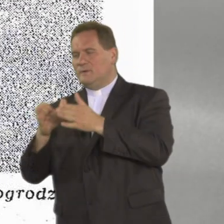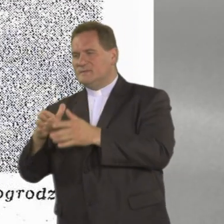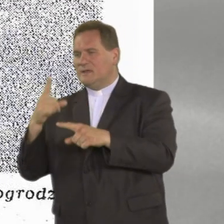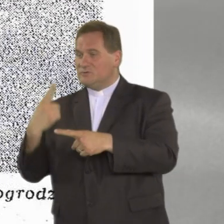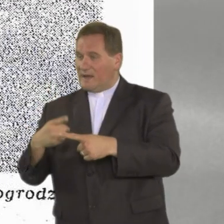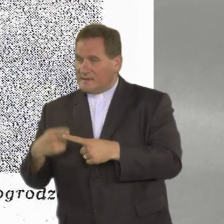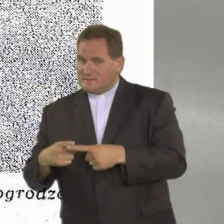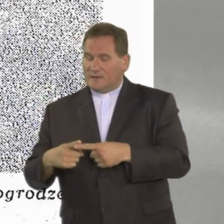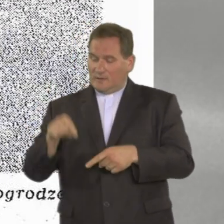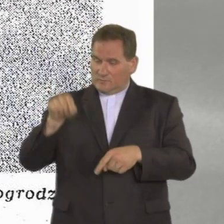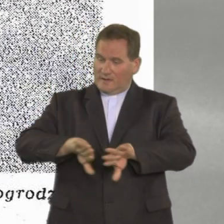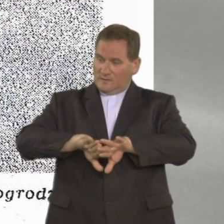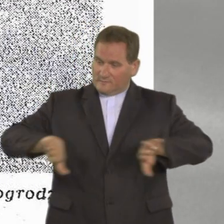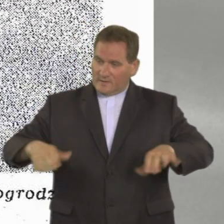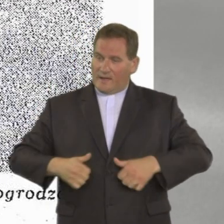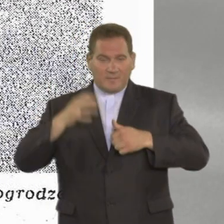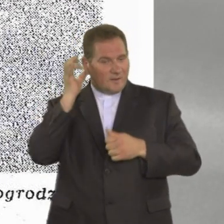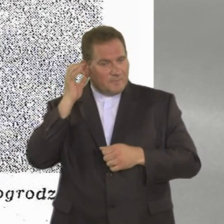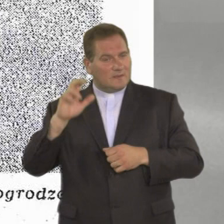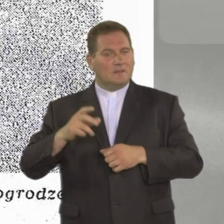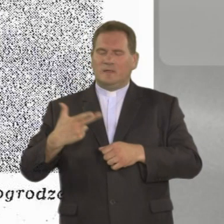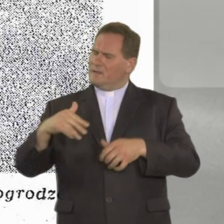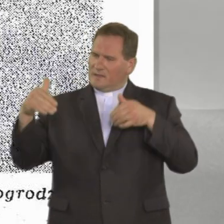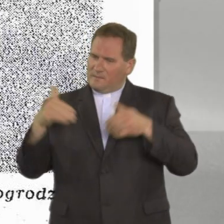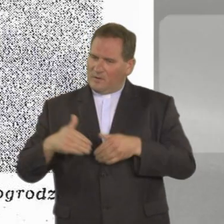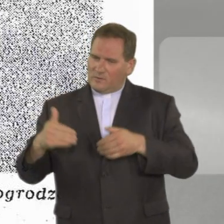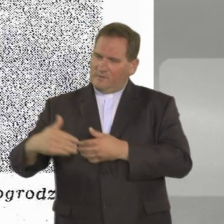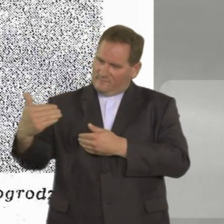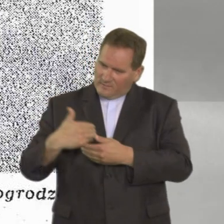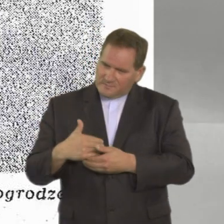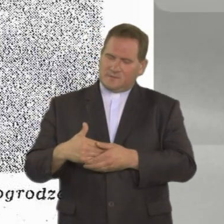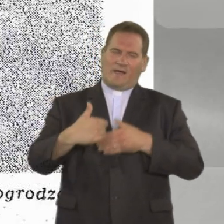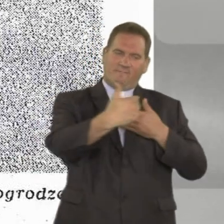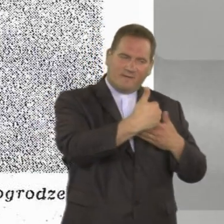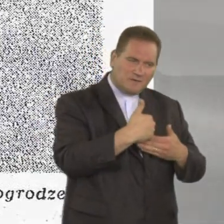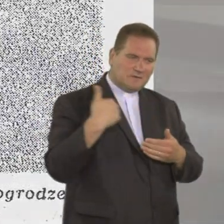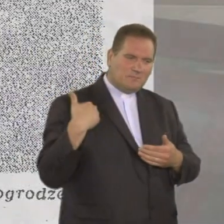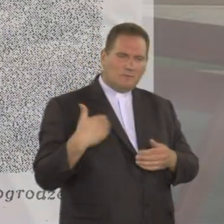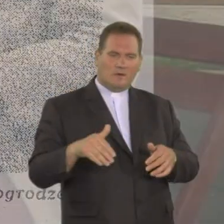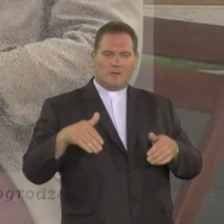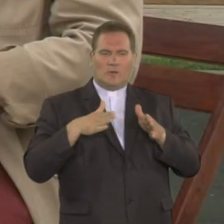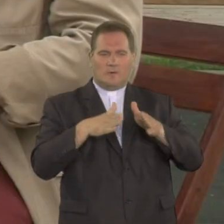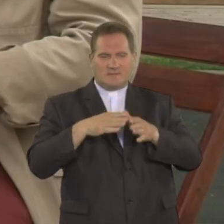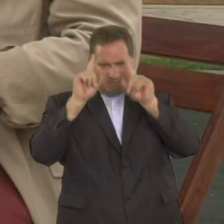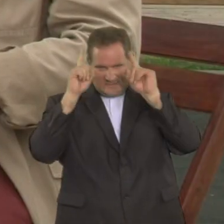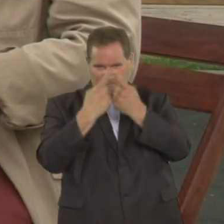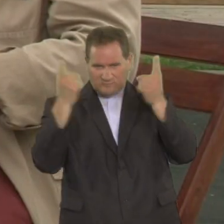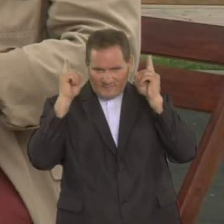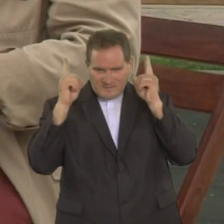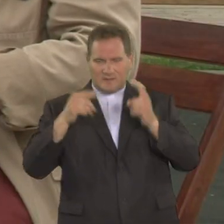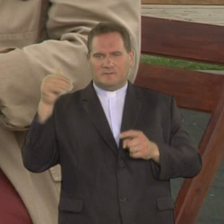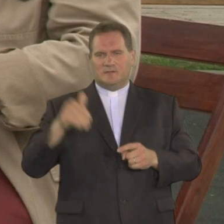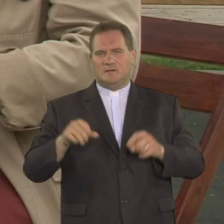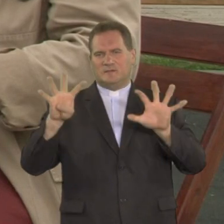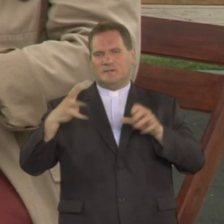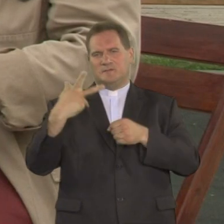żeby panny sprzedajne nie mogły wchodzić do tego ogródka i wejście było od ulicy Słowackiego. W 1939 roku, jak rozpoczęły się